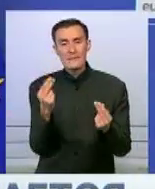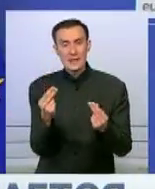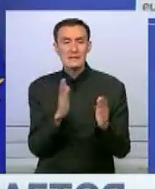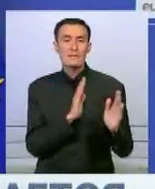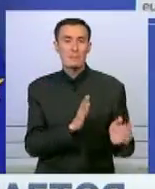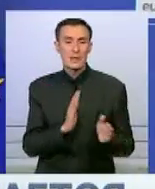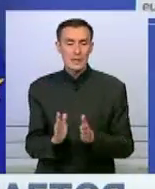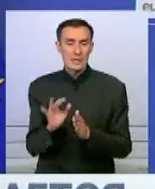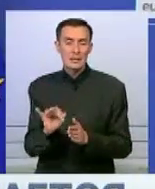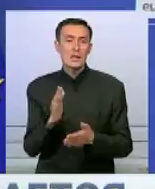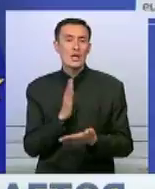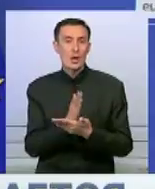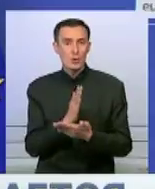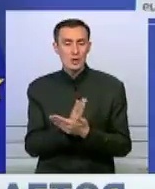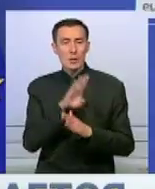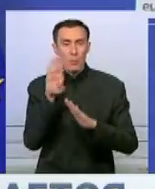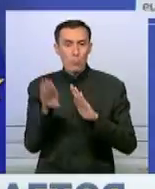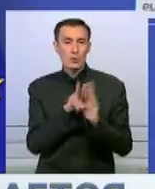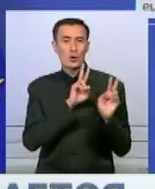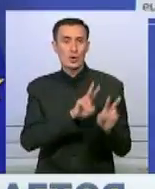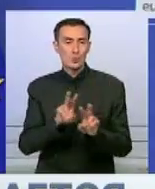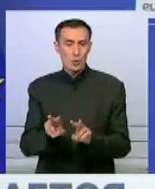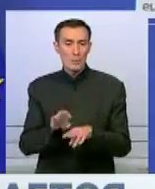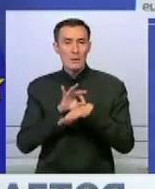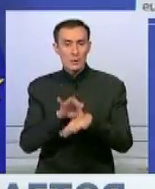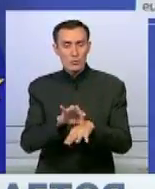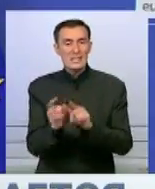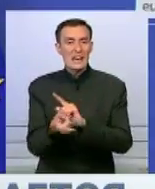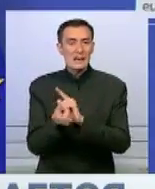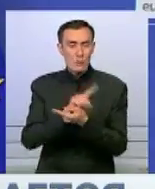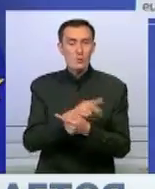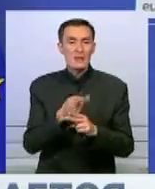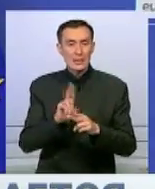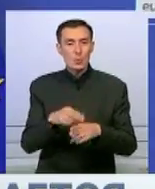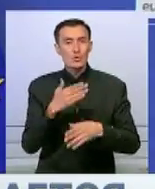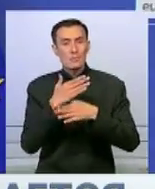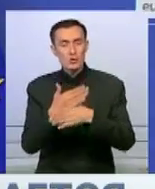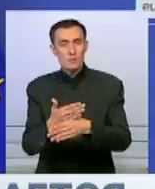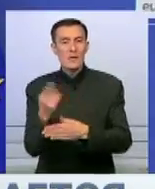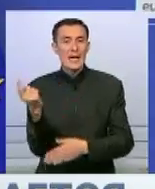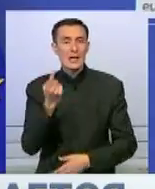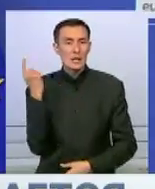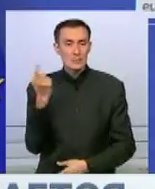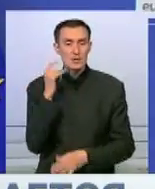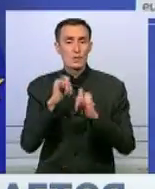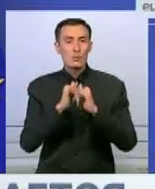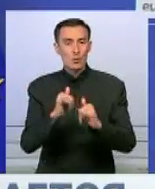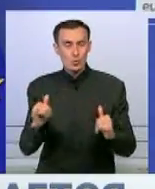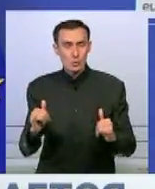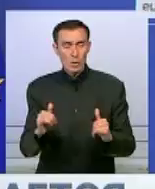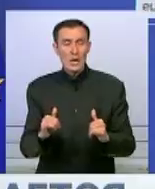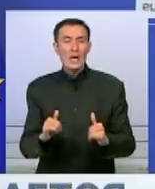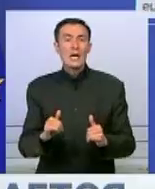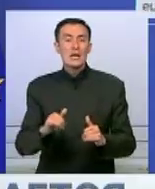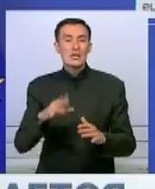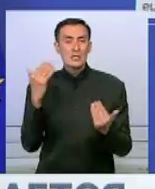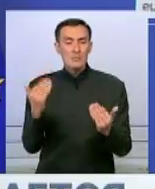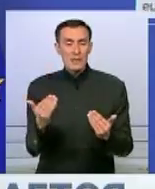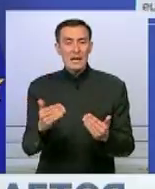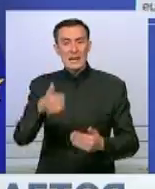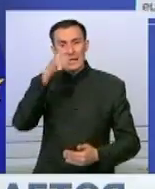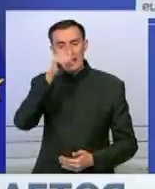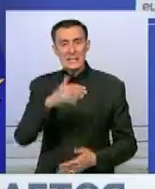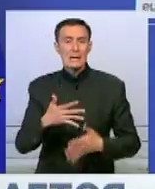в порядок и находятся под контролем. Проводятся реформы, которые способствуют экономическому росту. Другими словами, Греция все